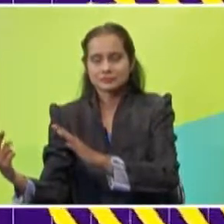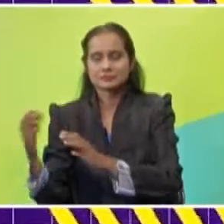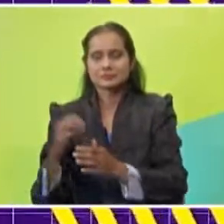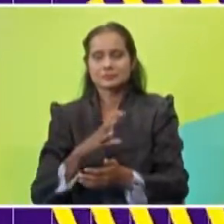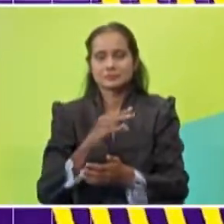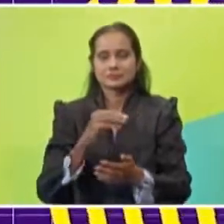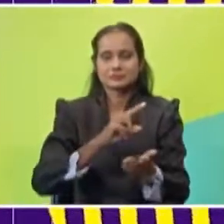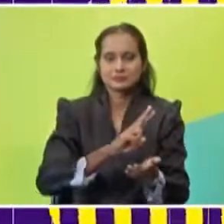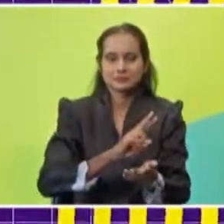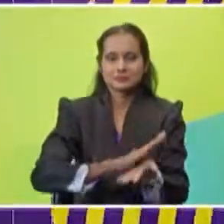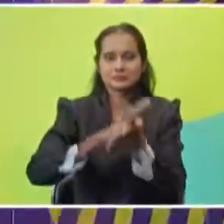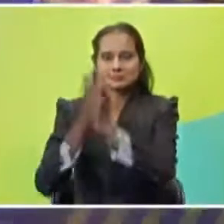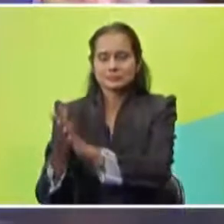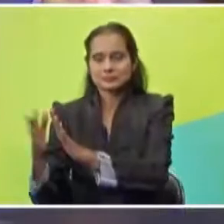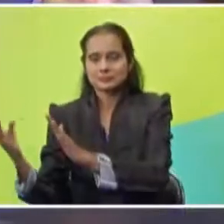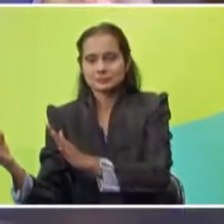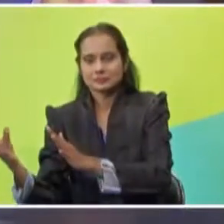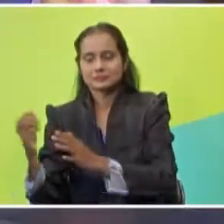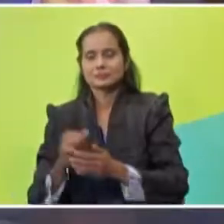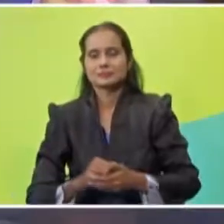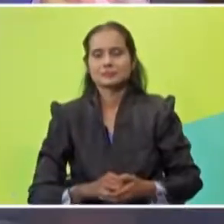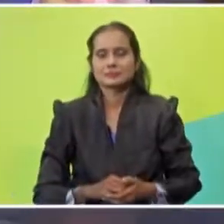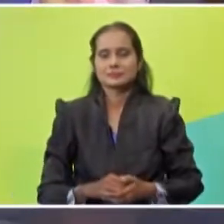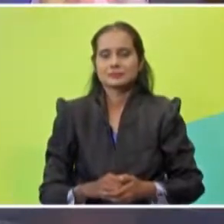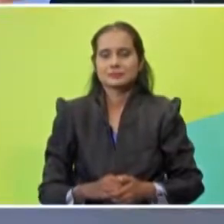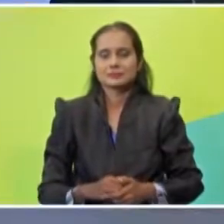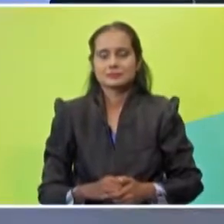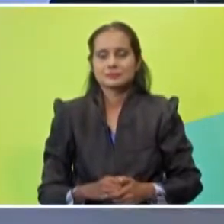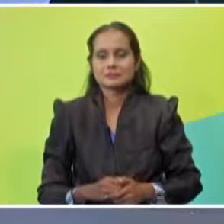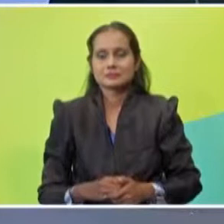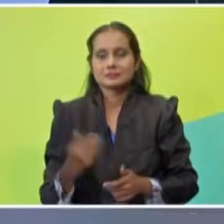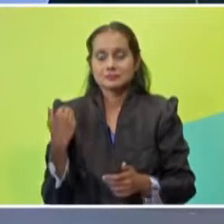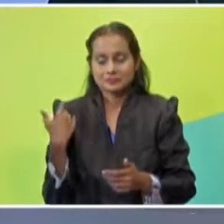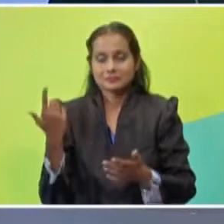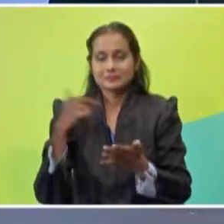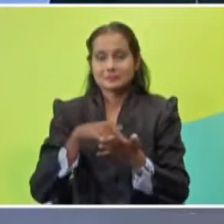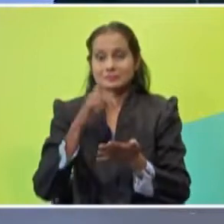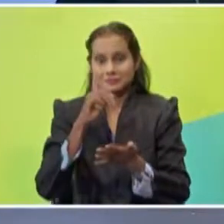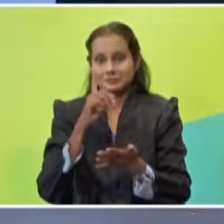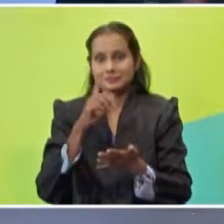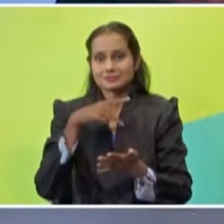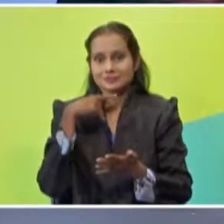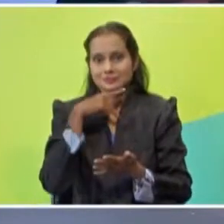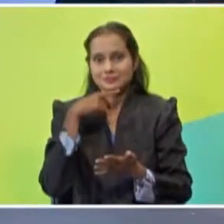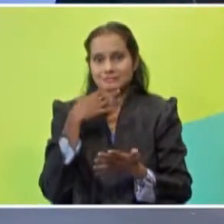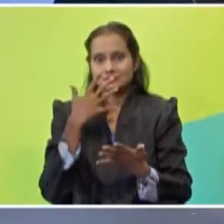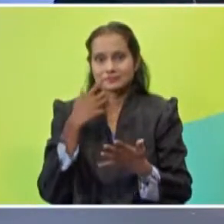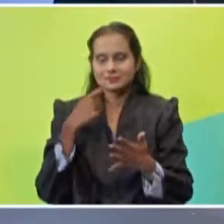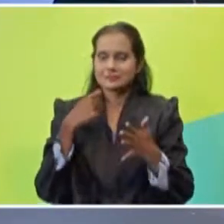sebelum Naruto Shippuden juga itu saya di satu lagi pantunnya jagohosting tipe-tipe